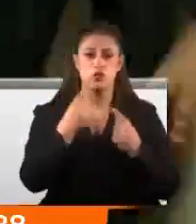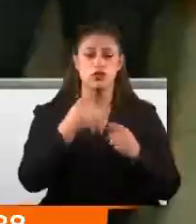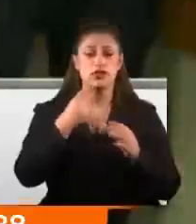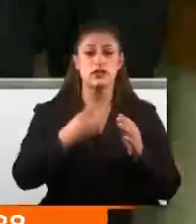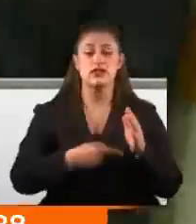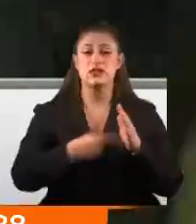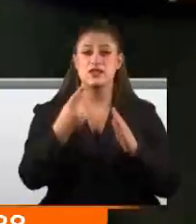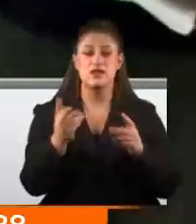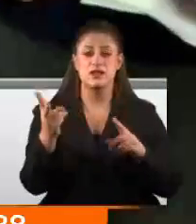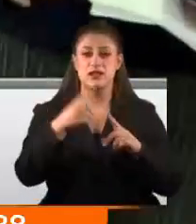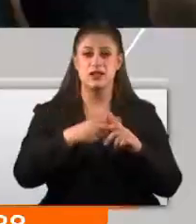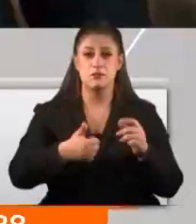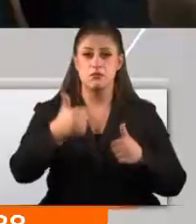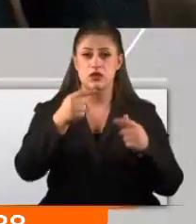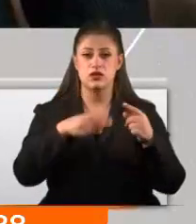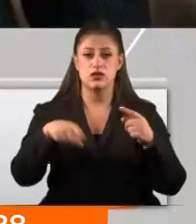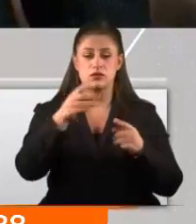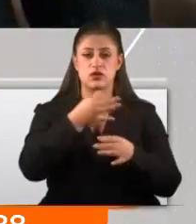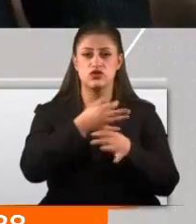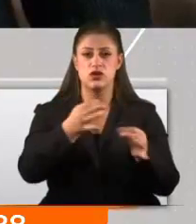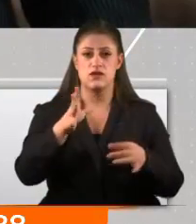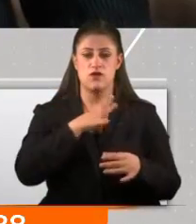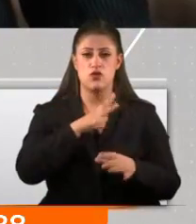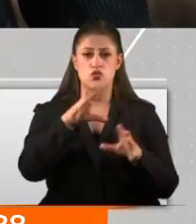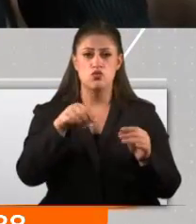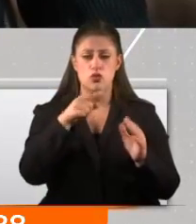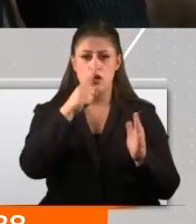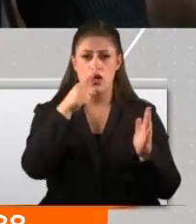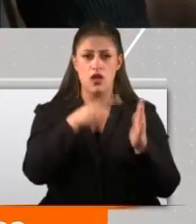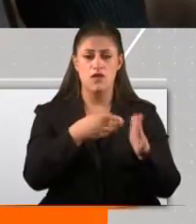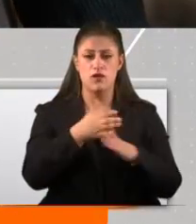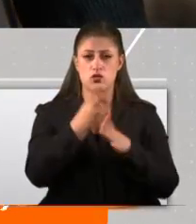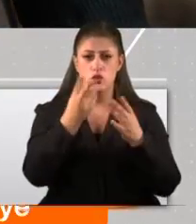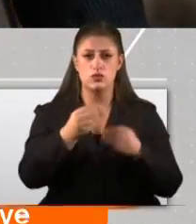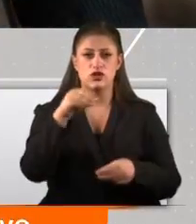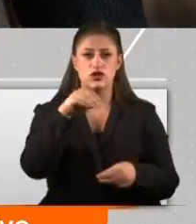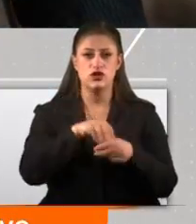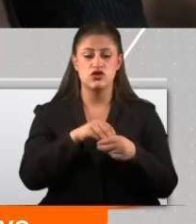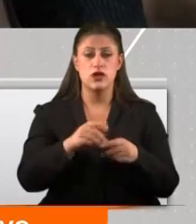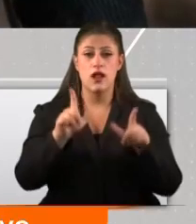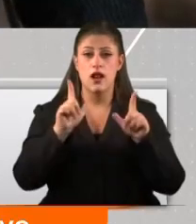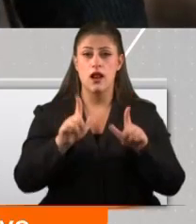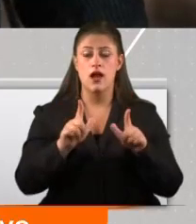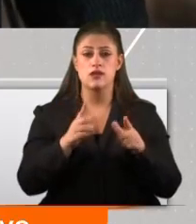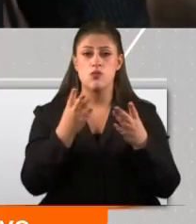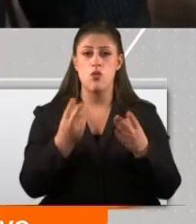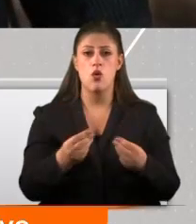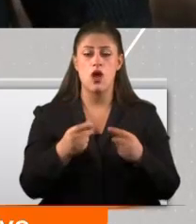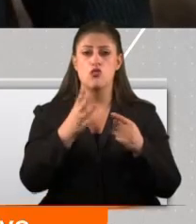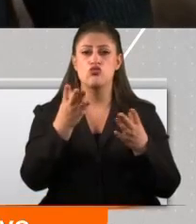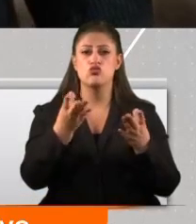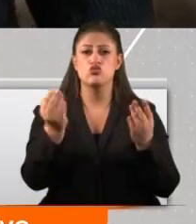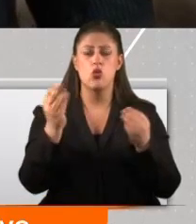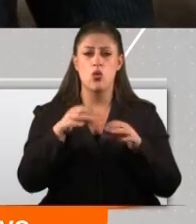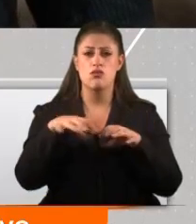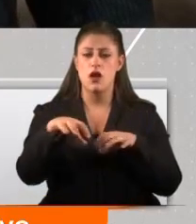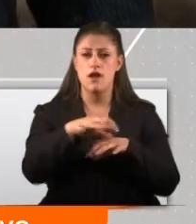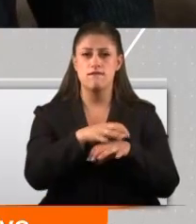liderlere bir çağrısı vardı Tüm bu hedefleri gerçekleştirmek için ihtiyacımız olan çok taraflı